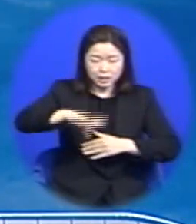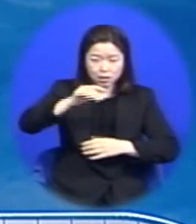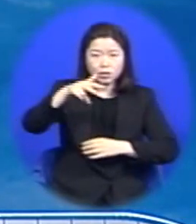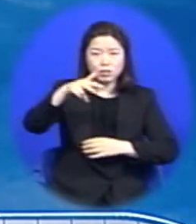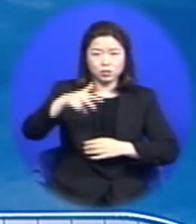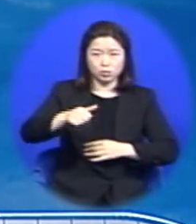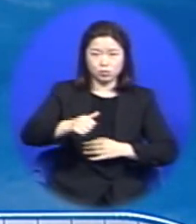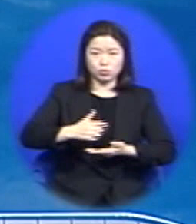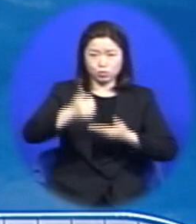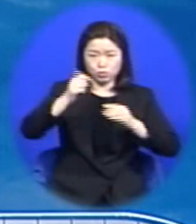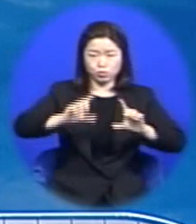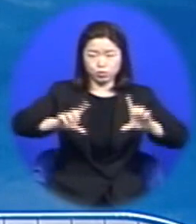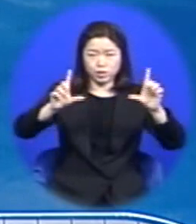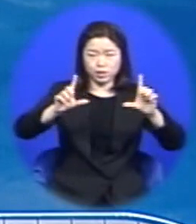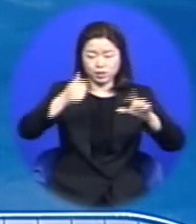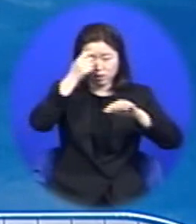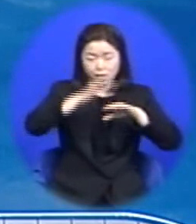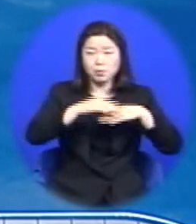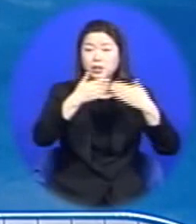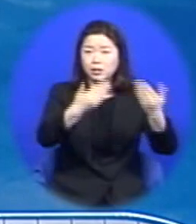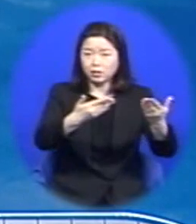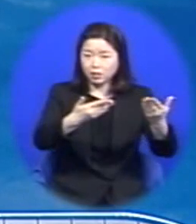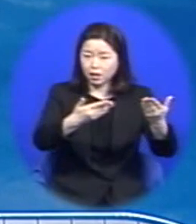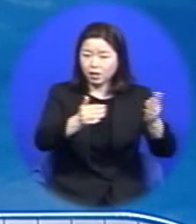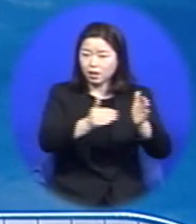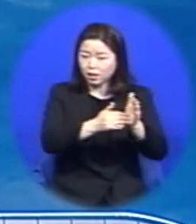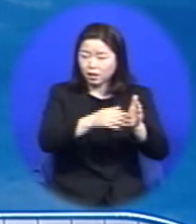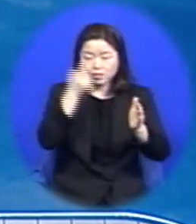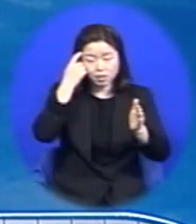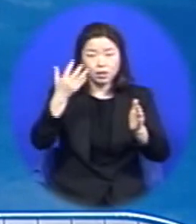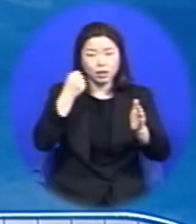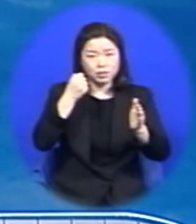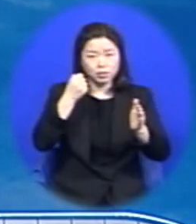드렸다. 근데 하나님은 다 받으셨을까요?